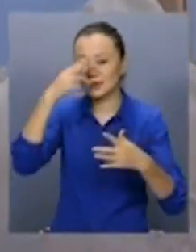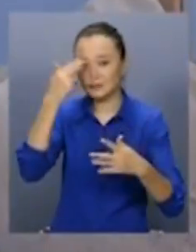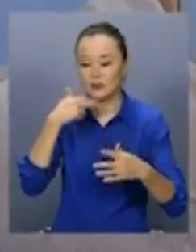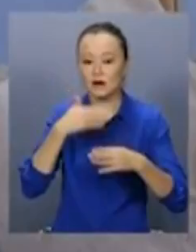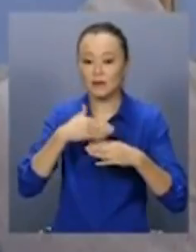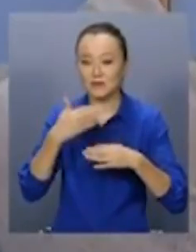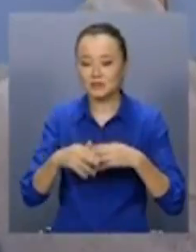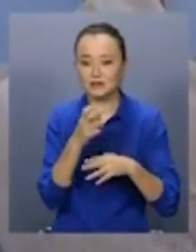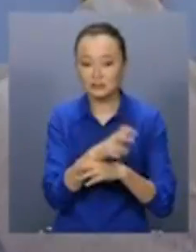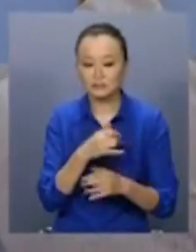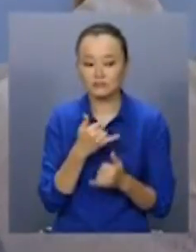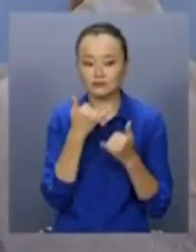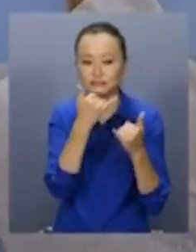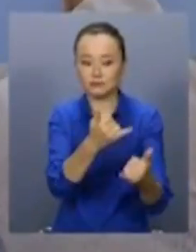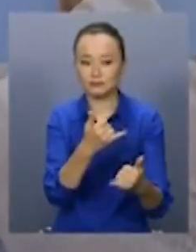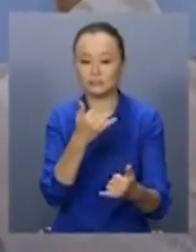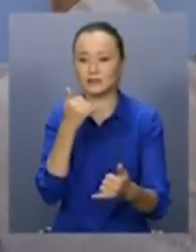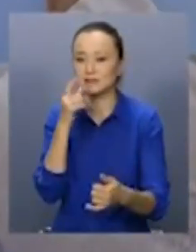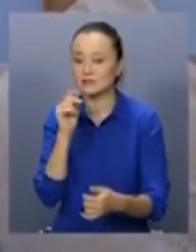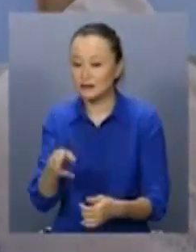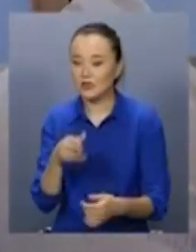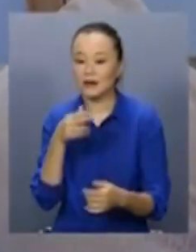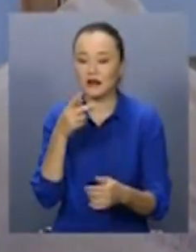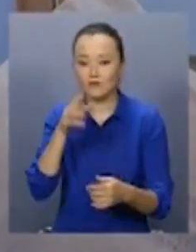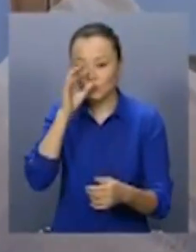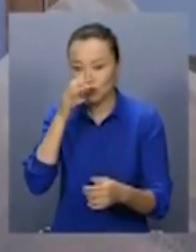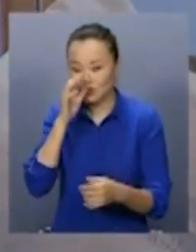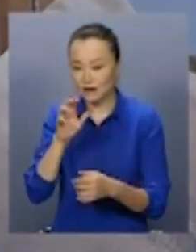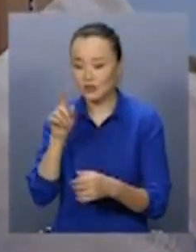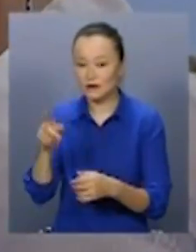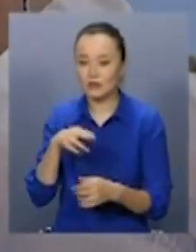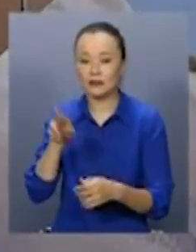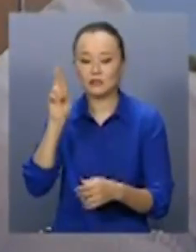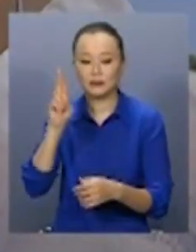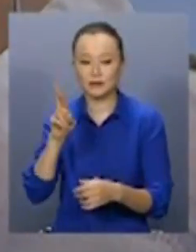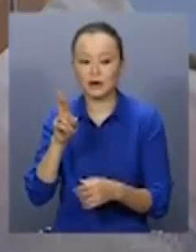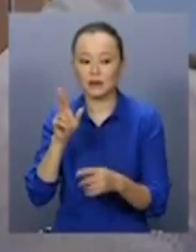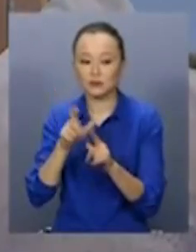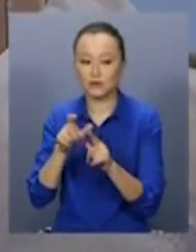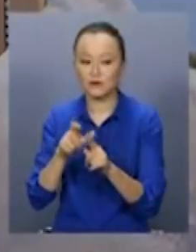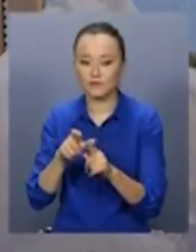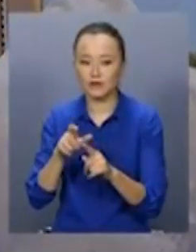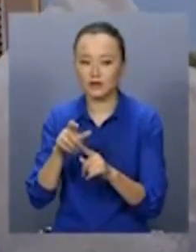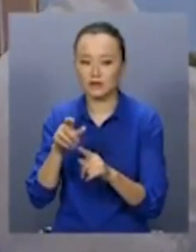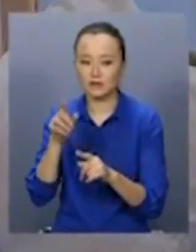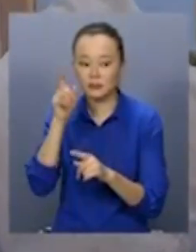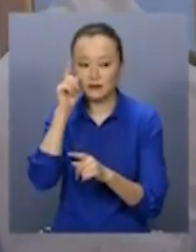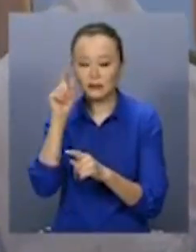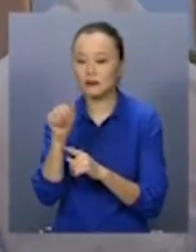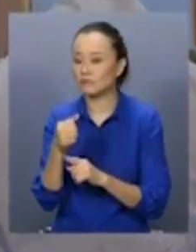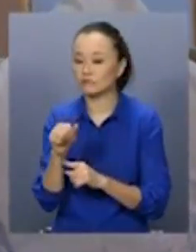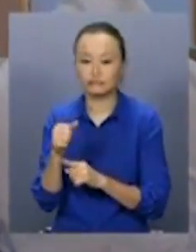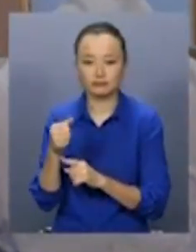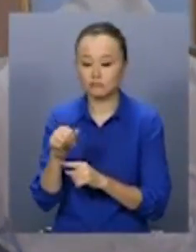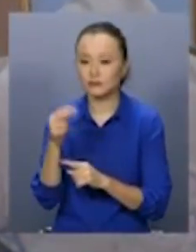бару құрметтіліктің белгісі. Ал сіз Болгарияда болсаңыз, «я» деген сөзге жауап бас шайқау арқылы білдірілсе,